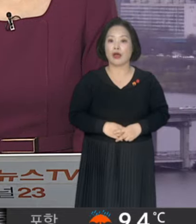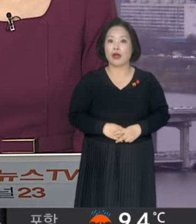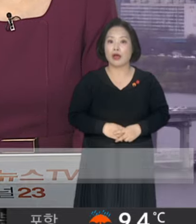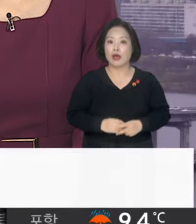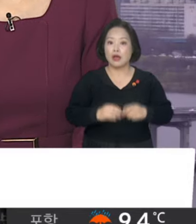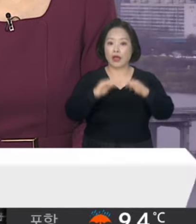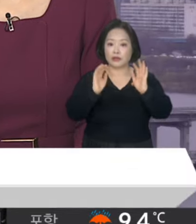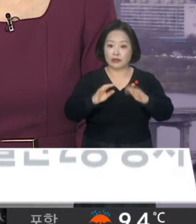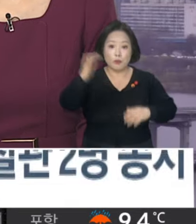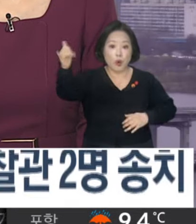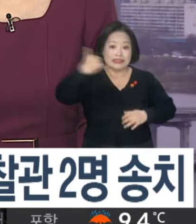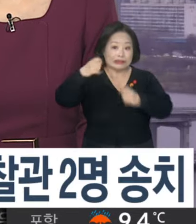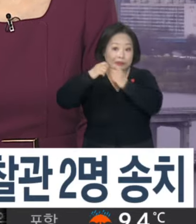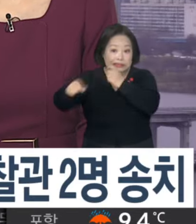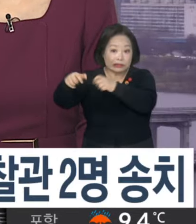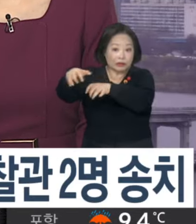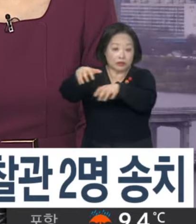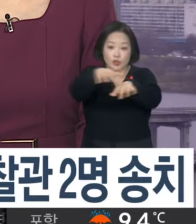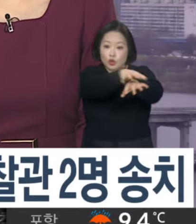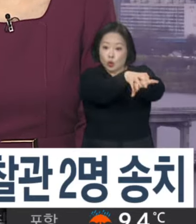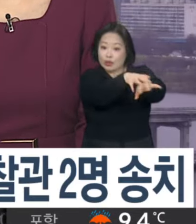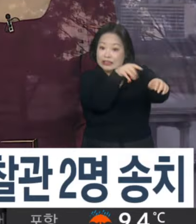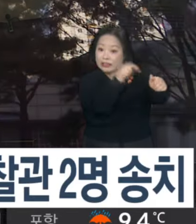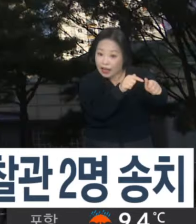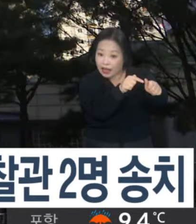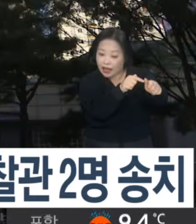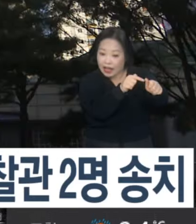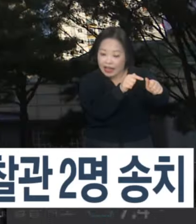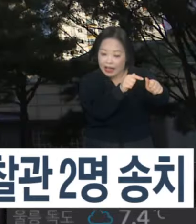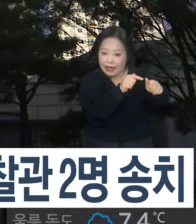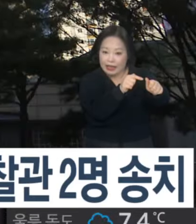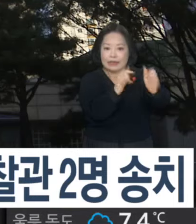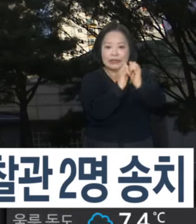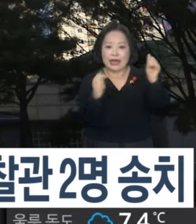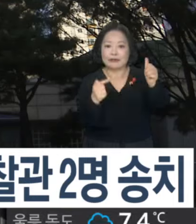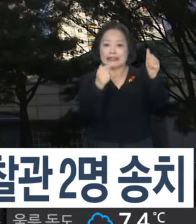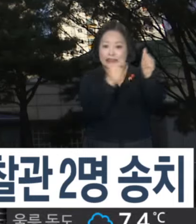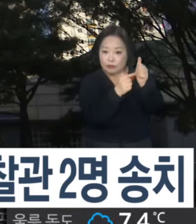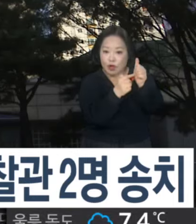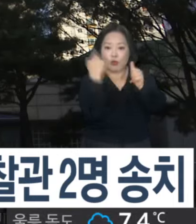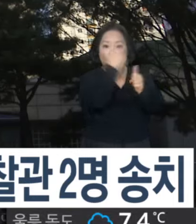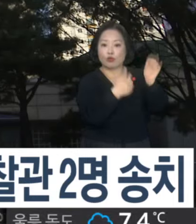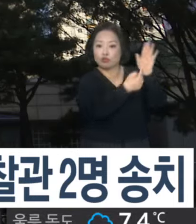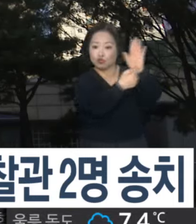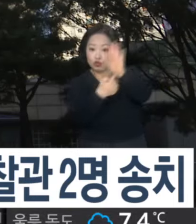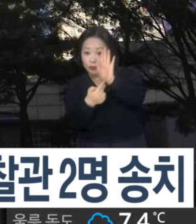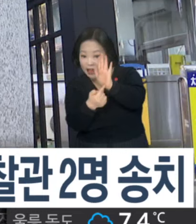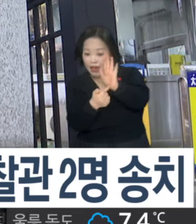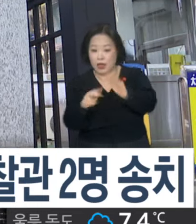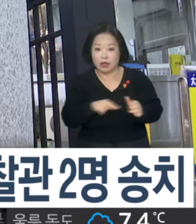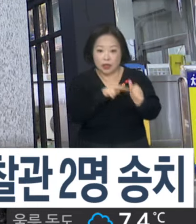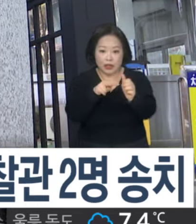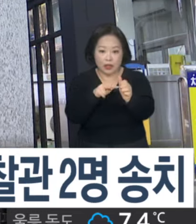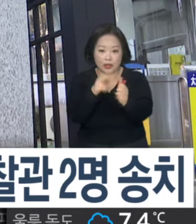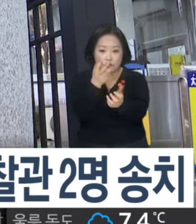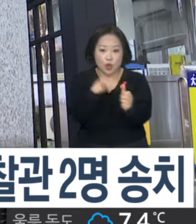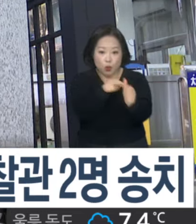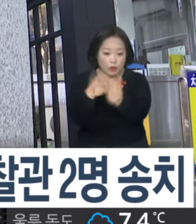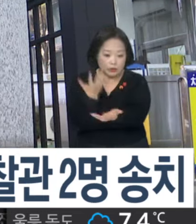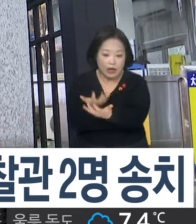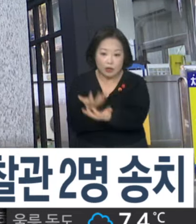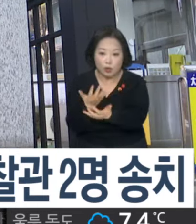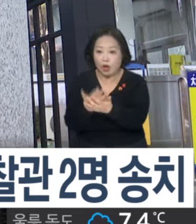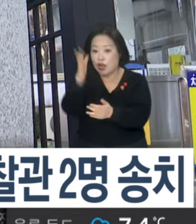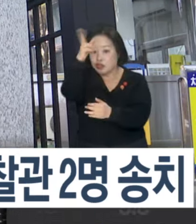수사 대상인 보이스피싱 조직에 지명수배 정보를 유출한 현지 경찰관들이 검찰에 넘겨졌습니다 인천